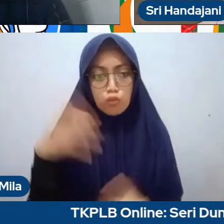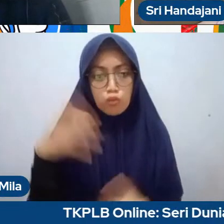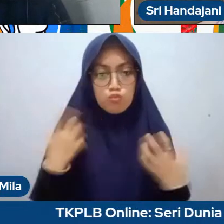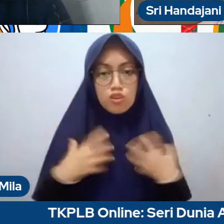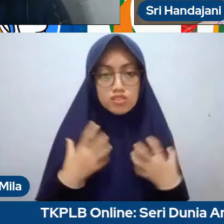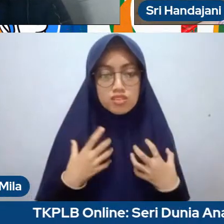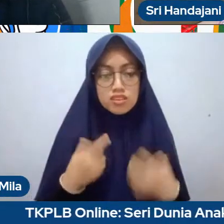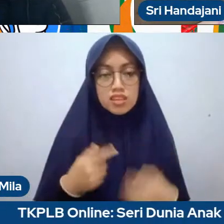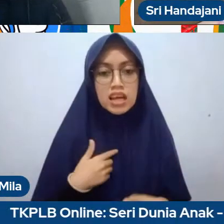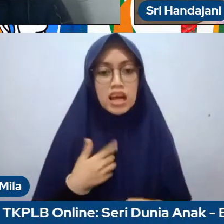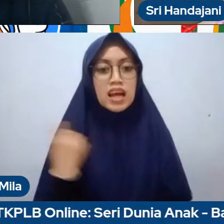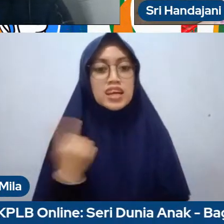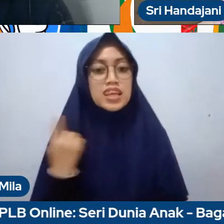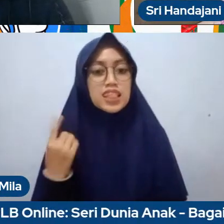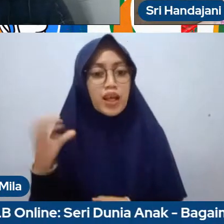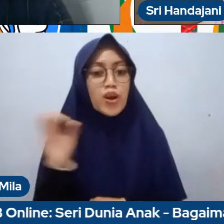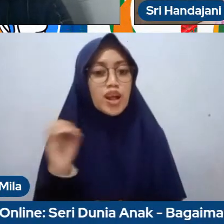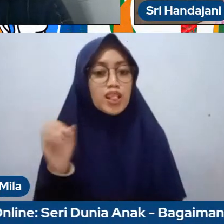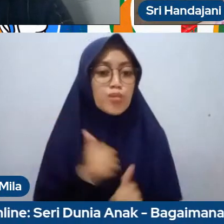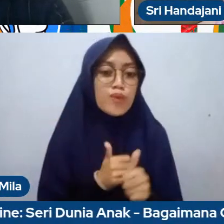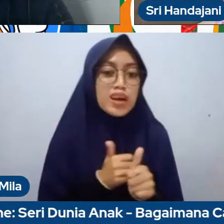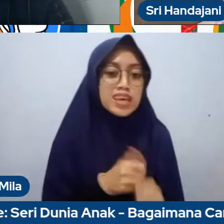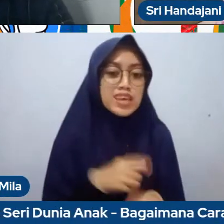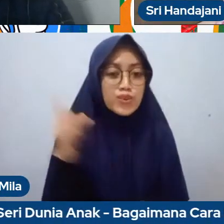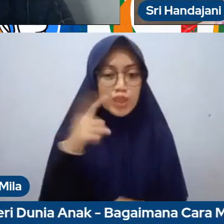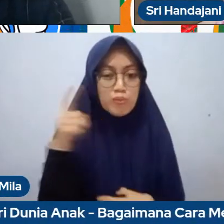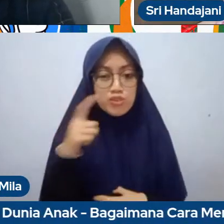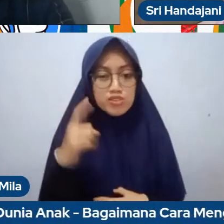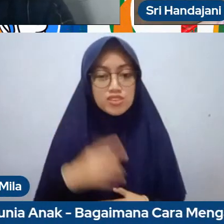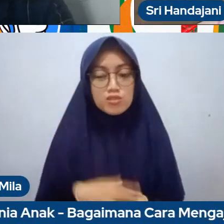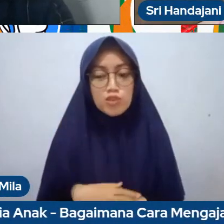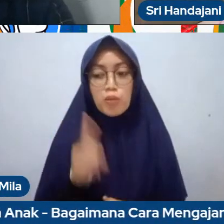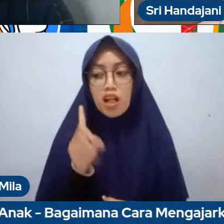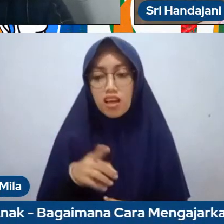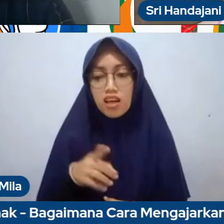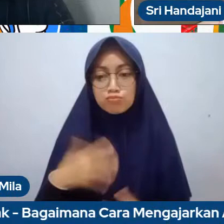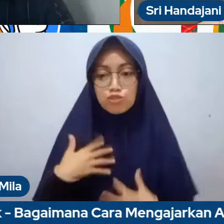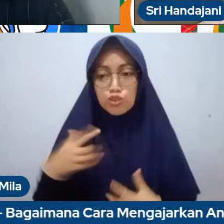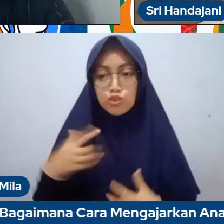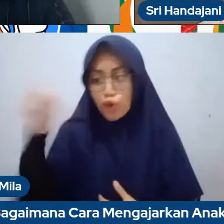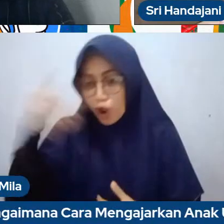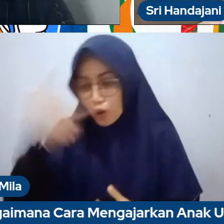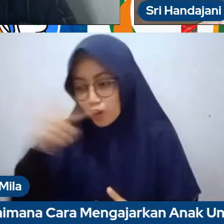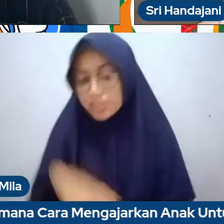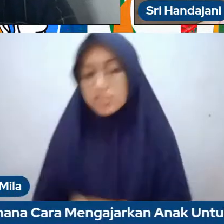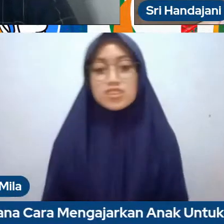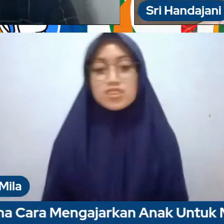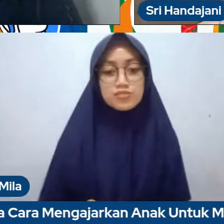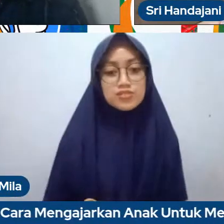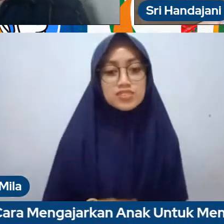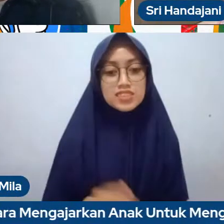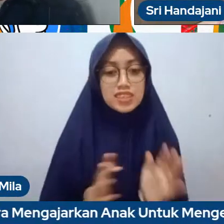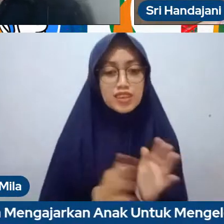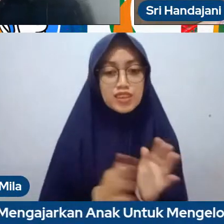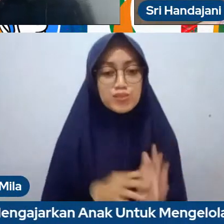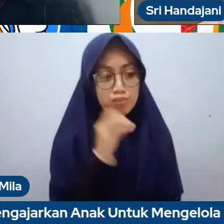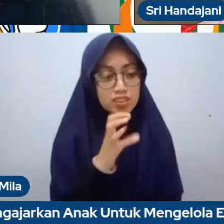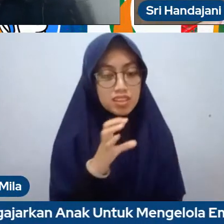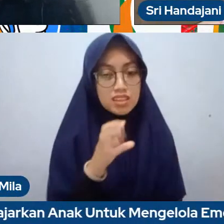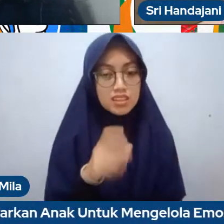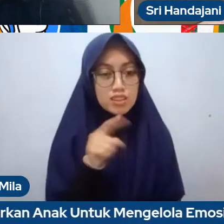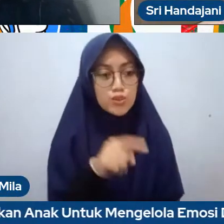yang ikut emosi gitu ya. Malah galakan kita ya, Bu. Iya, galakan kita. Terus ya itu tadi interogasi.